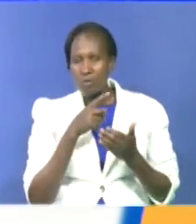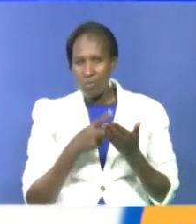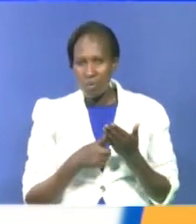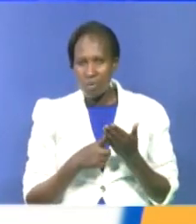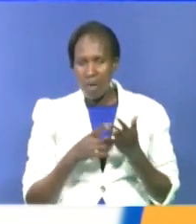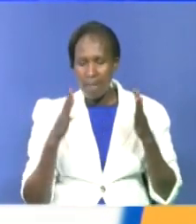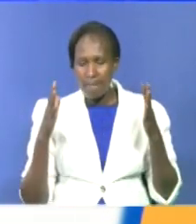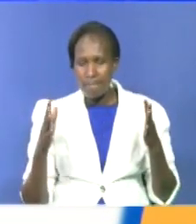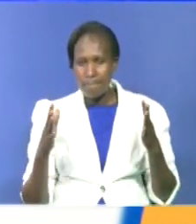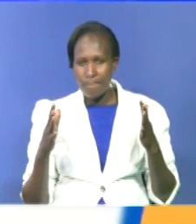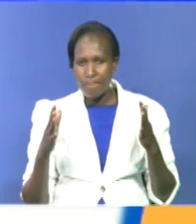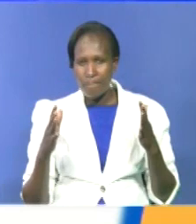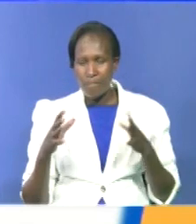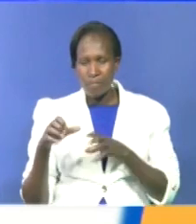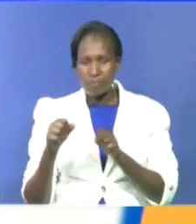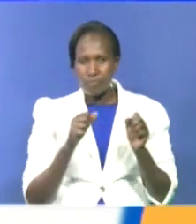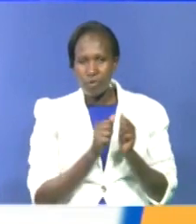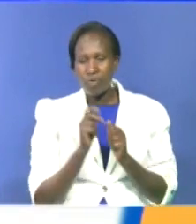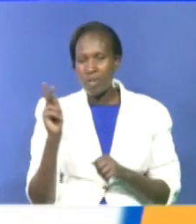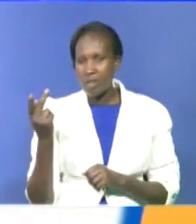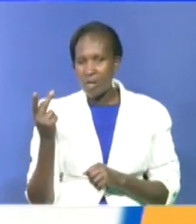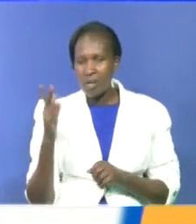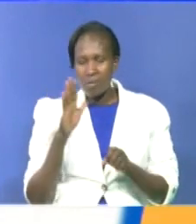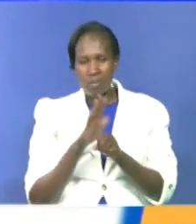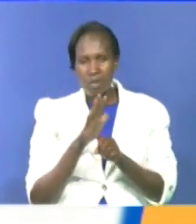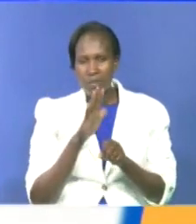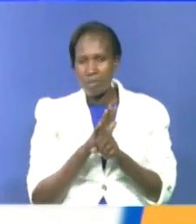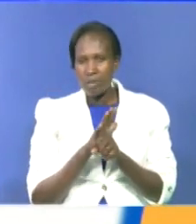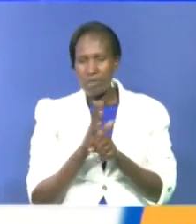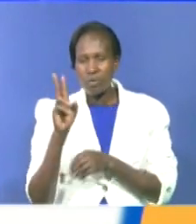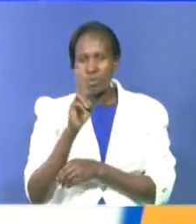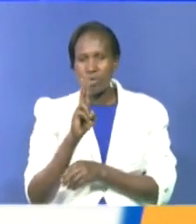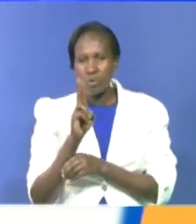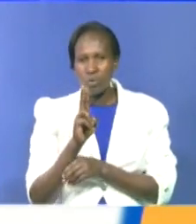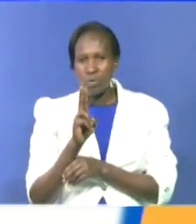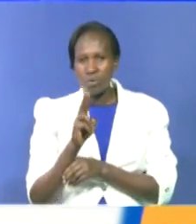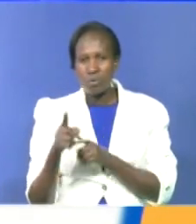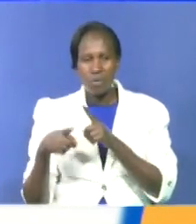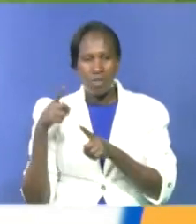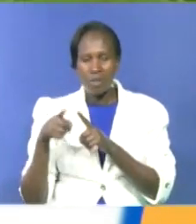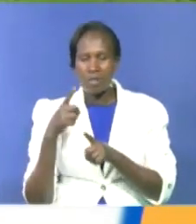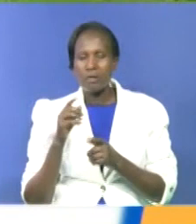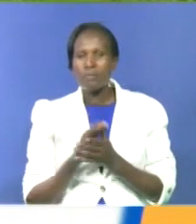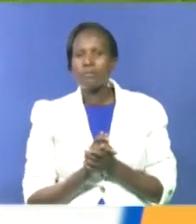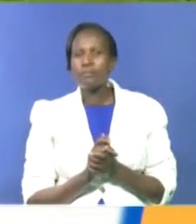silaha haramu zinazomilikiwa na Wakenya, huku nyingi zikitumika kutekeleza uhalifu.